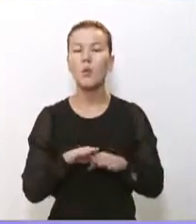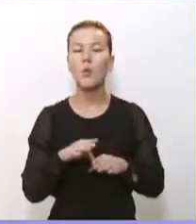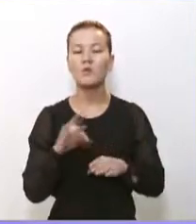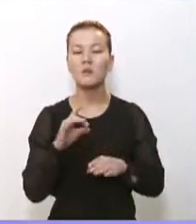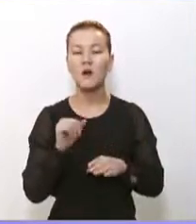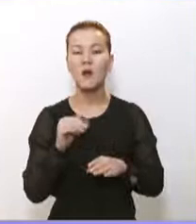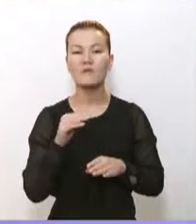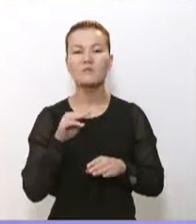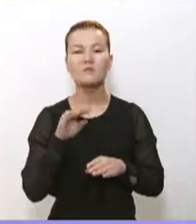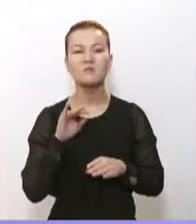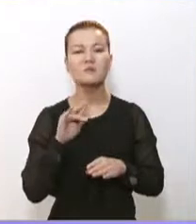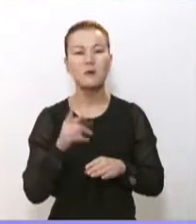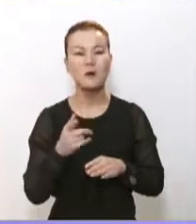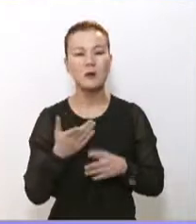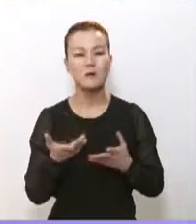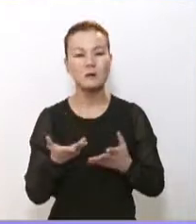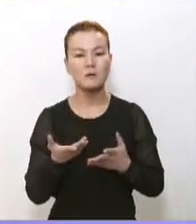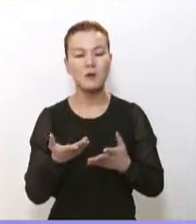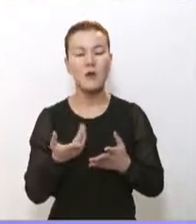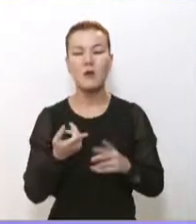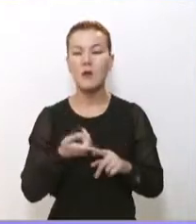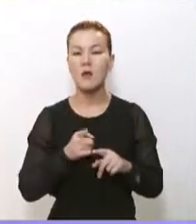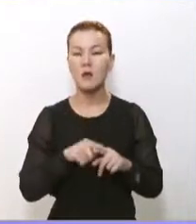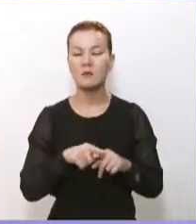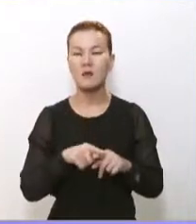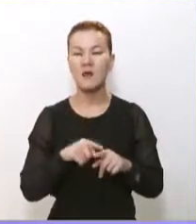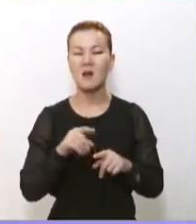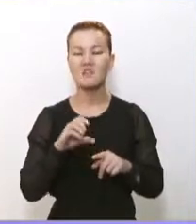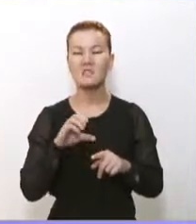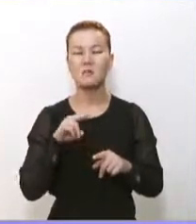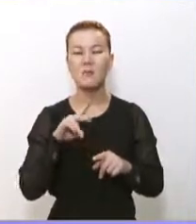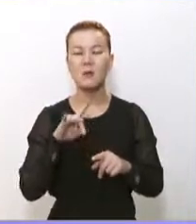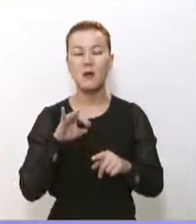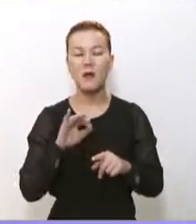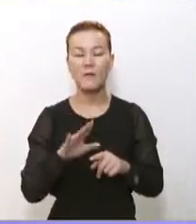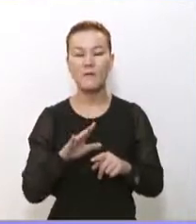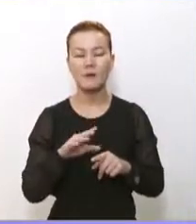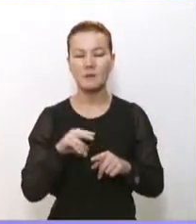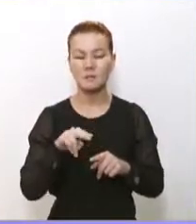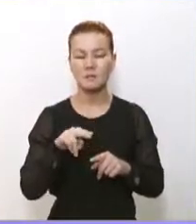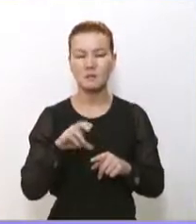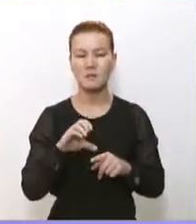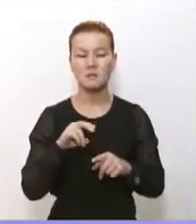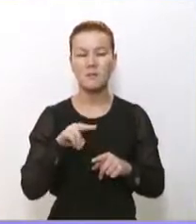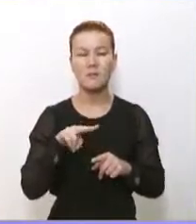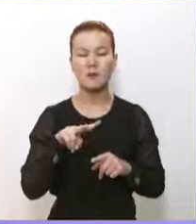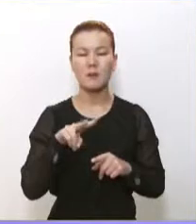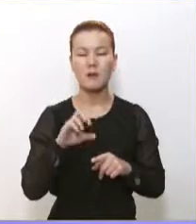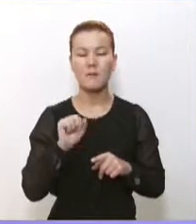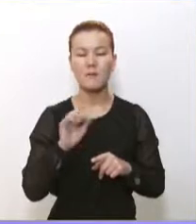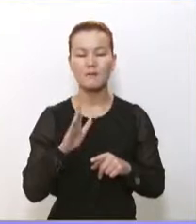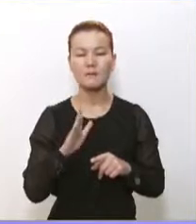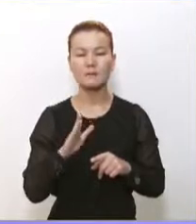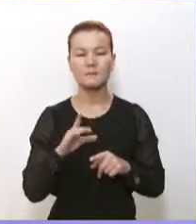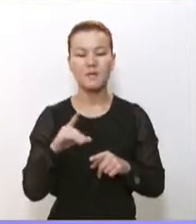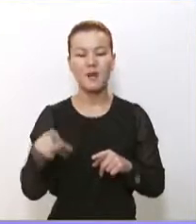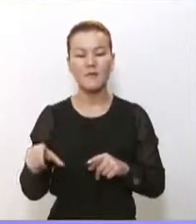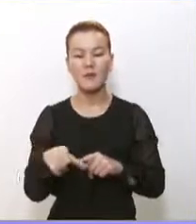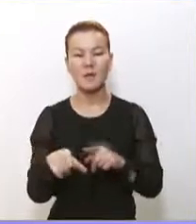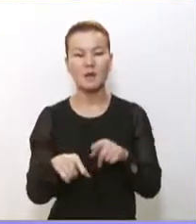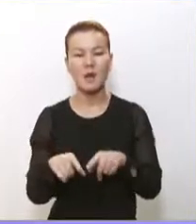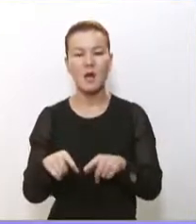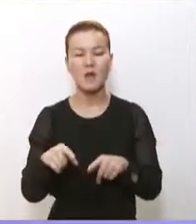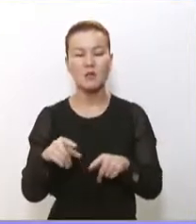рафтинг. Рафтинг – это сплав по горной реке, на надувных резиновых